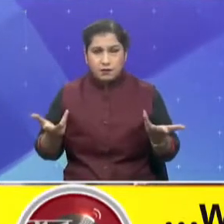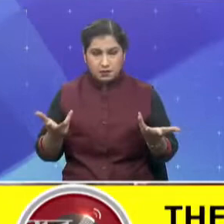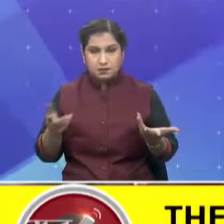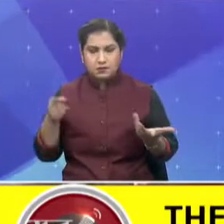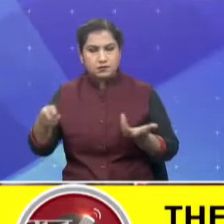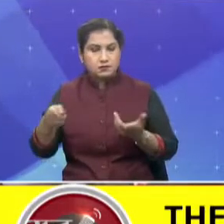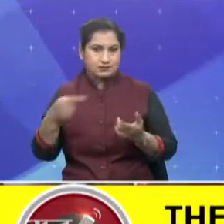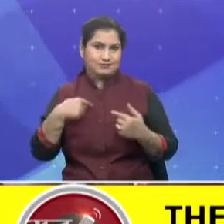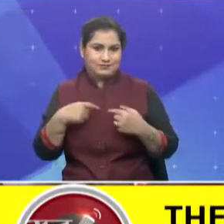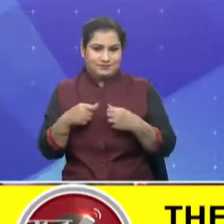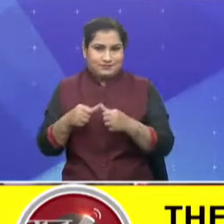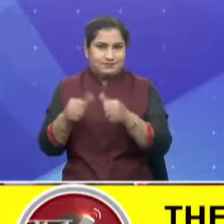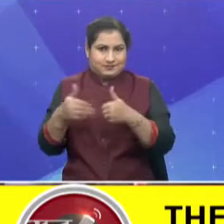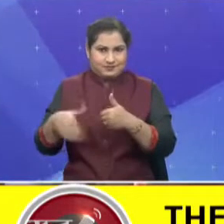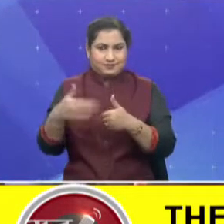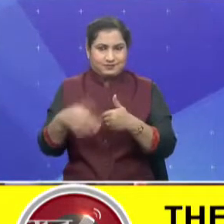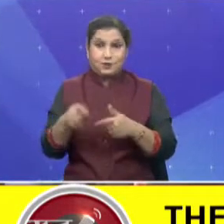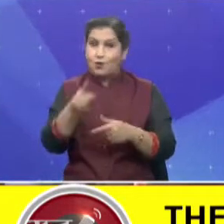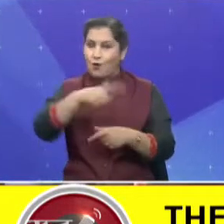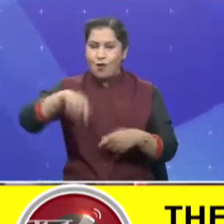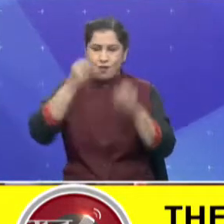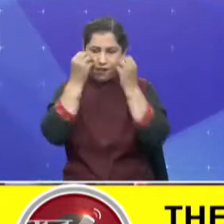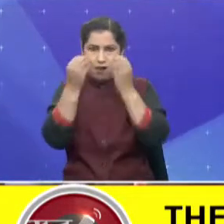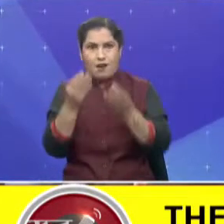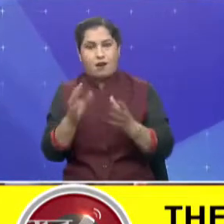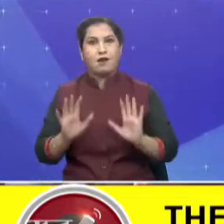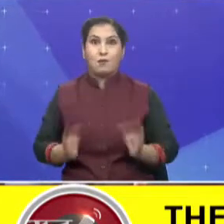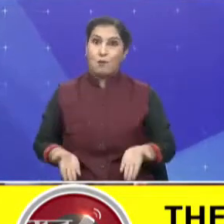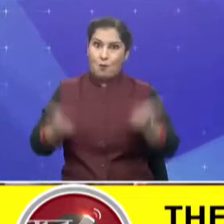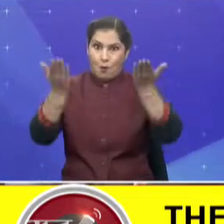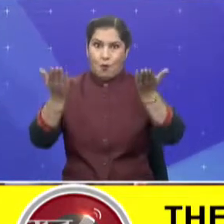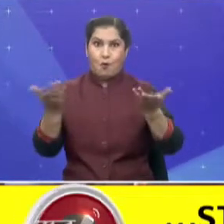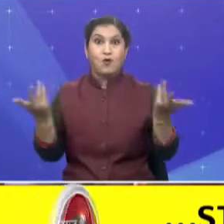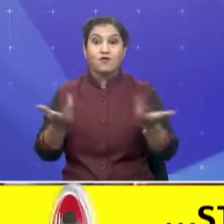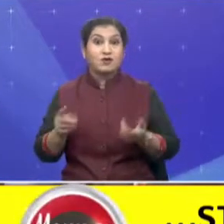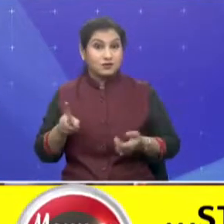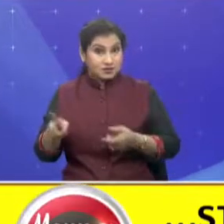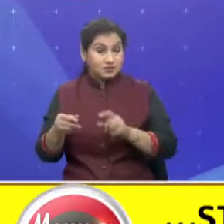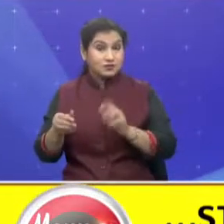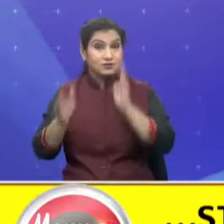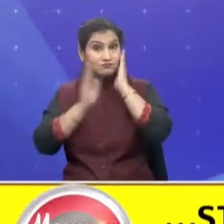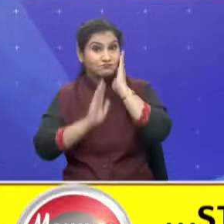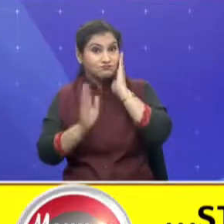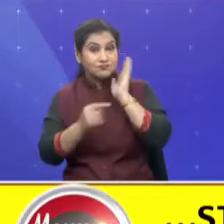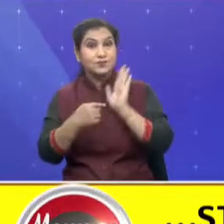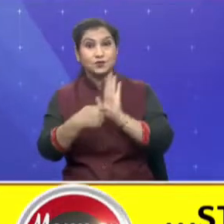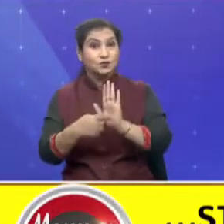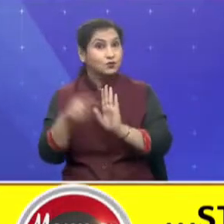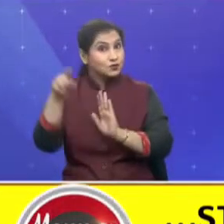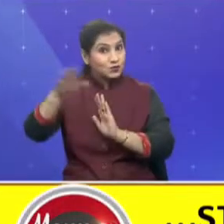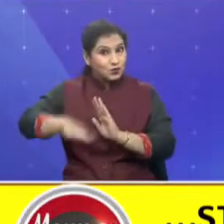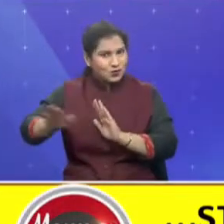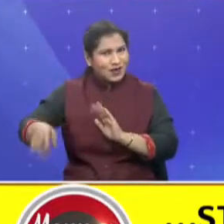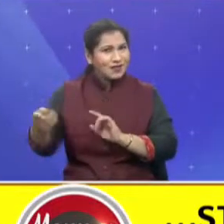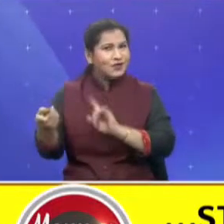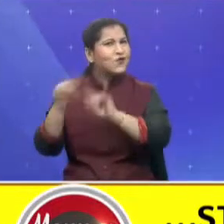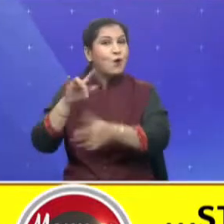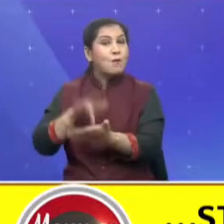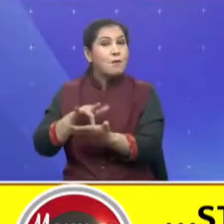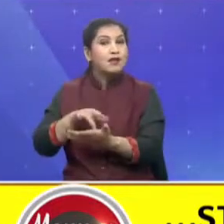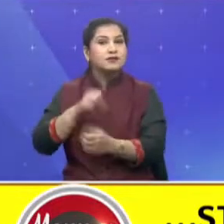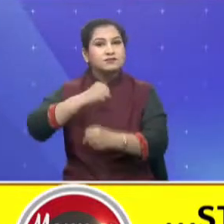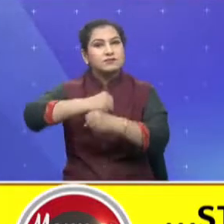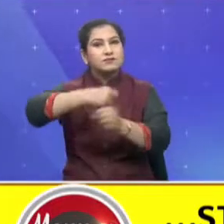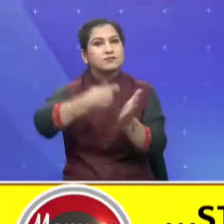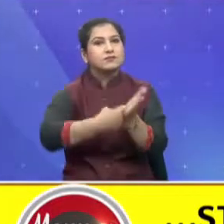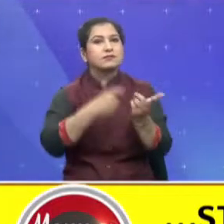इसका जवाब आपकी हैरानी और बढ़ा देगा। वंदे मातरम प्रस्तुत करने वाले ये स्टूडेंट्स ग्रीस के